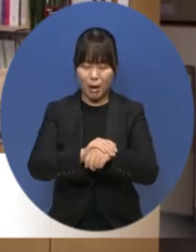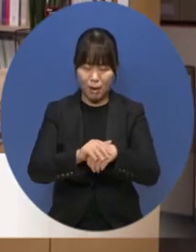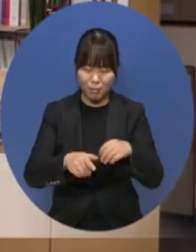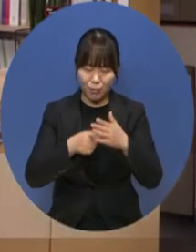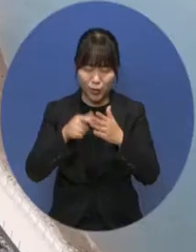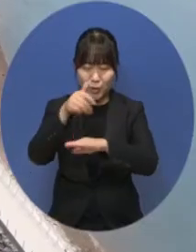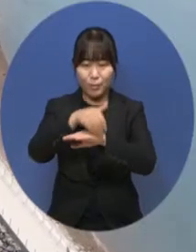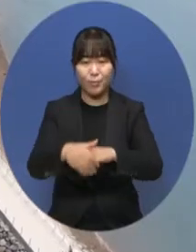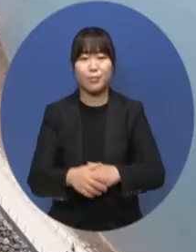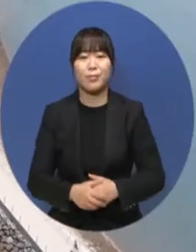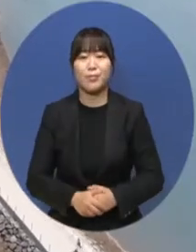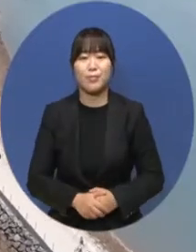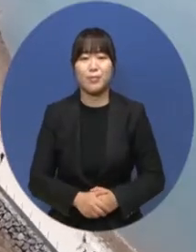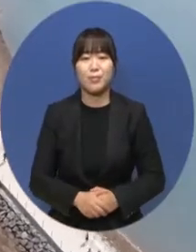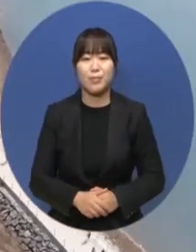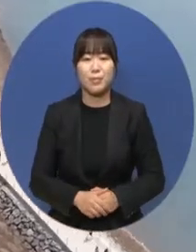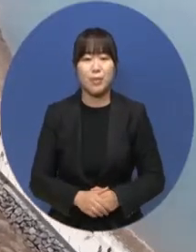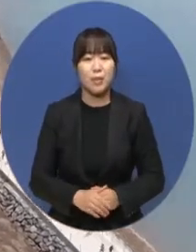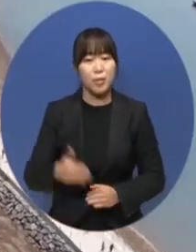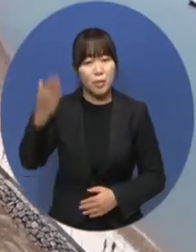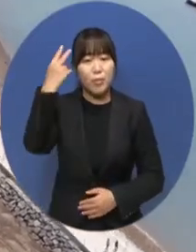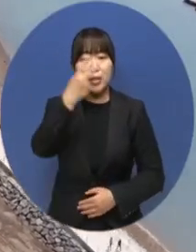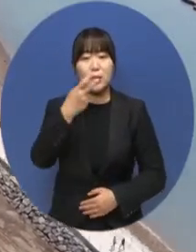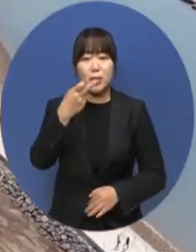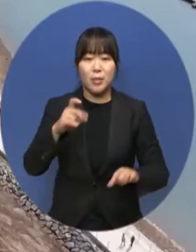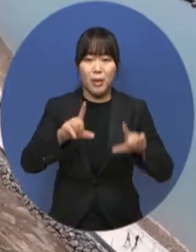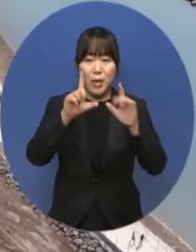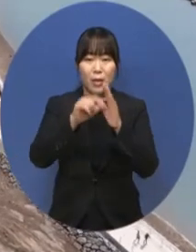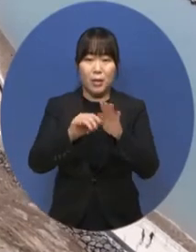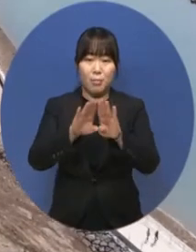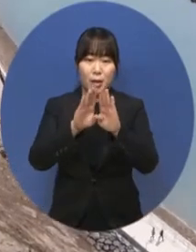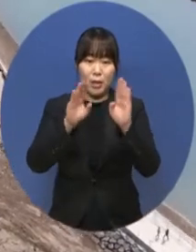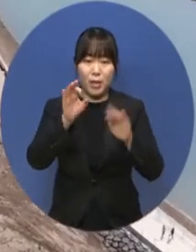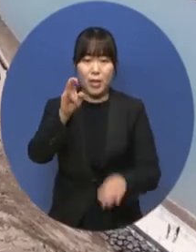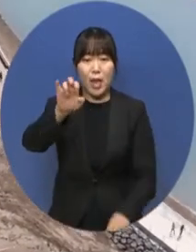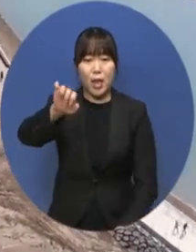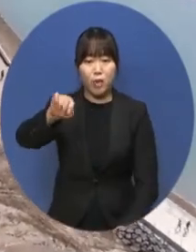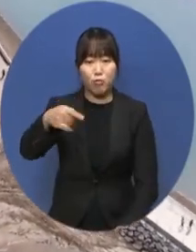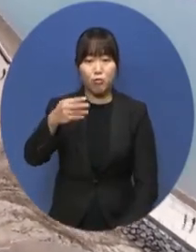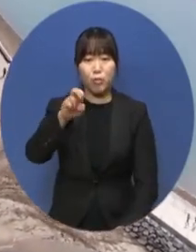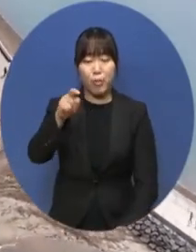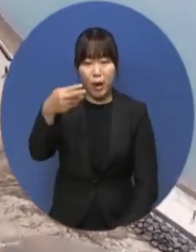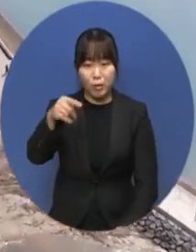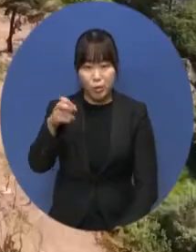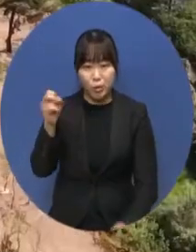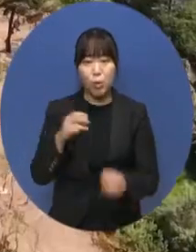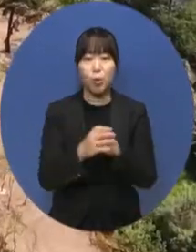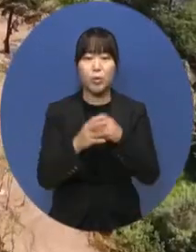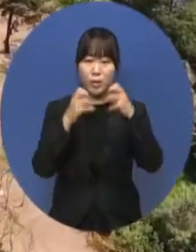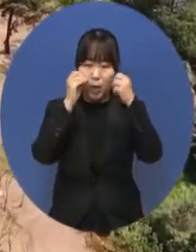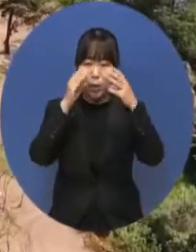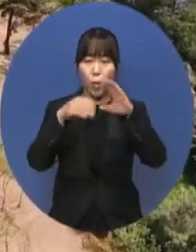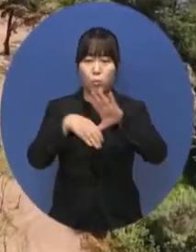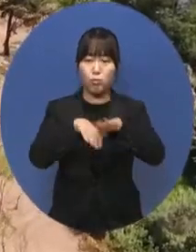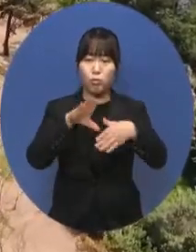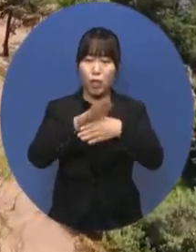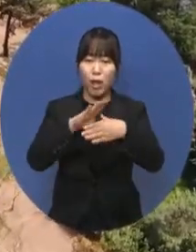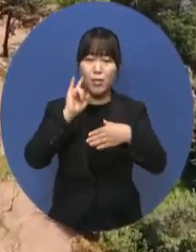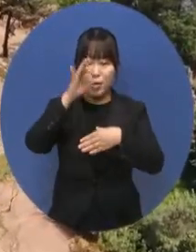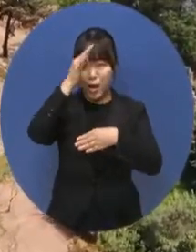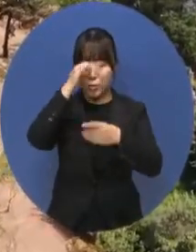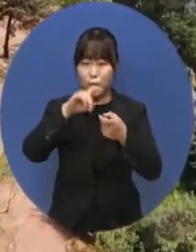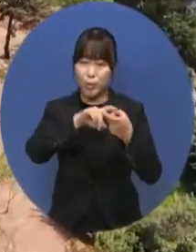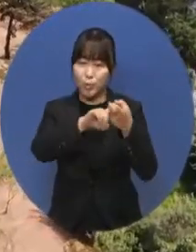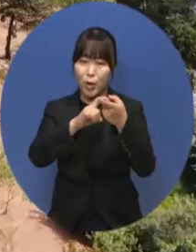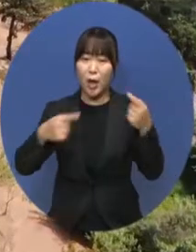합니다. 지난 2012년 문을 연 예울마루와 더불어 새로운 형태의 문화예술 인프라가